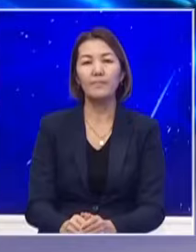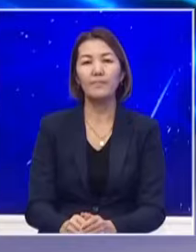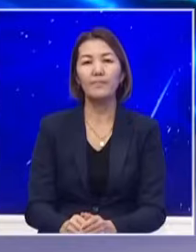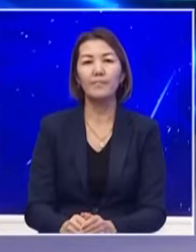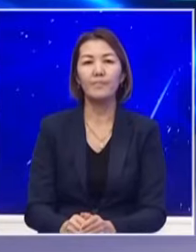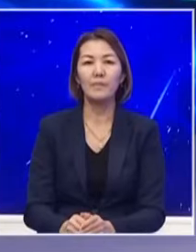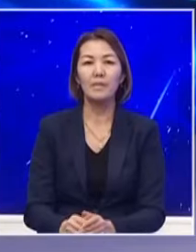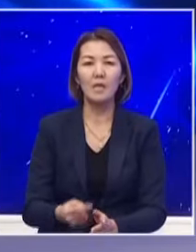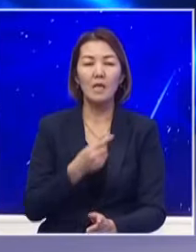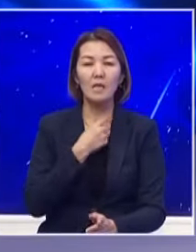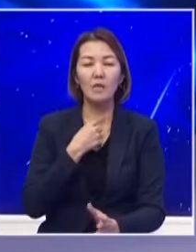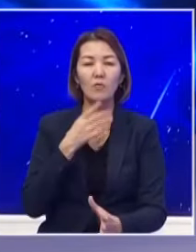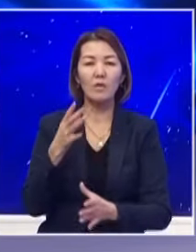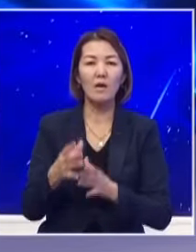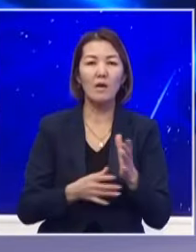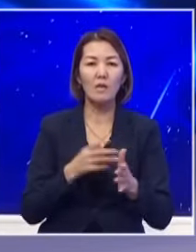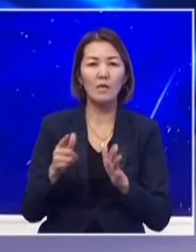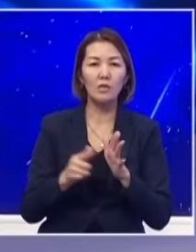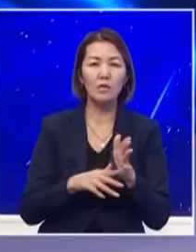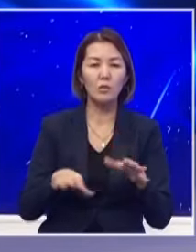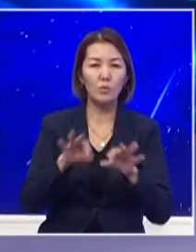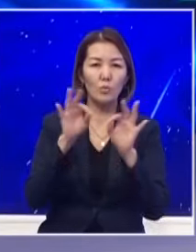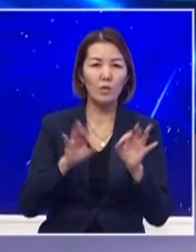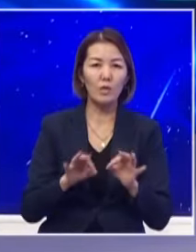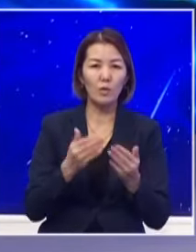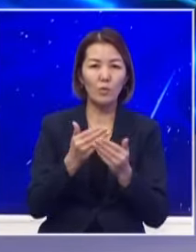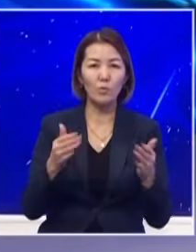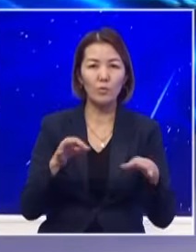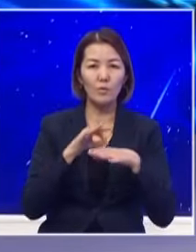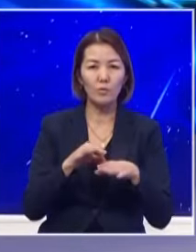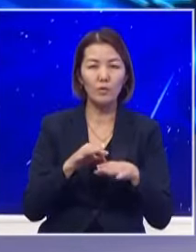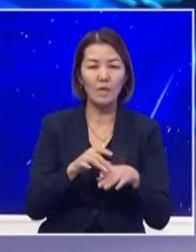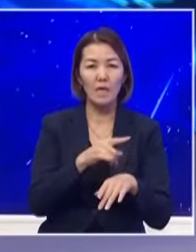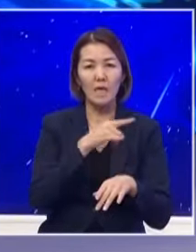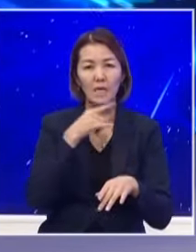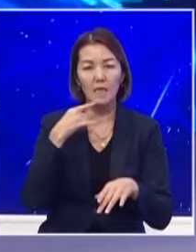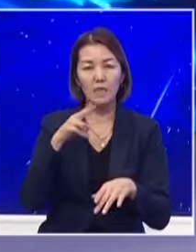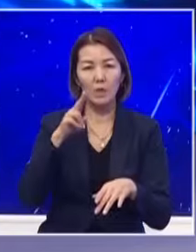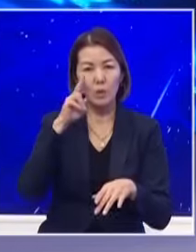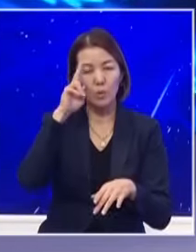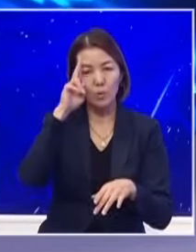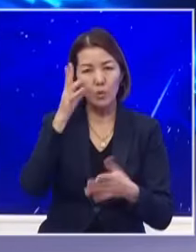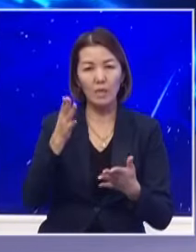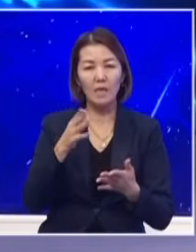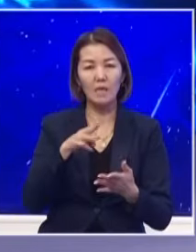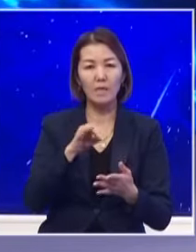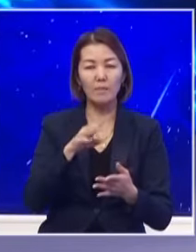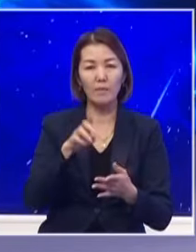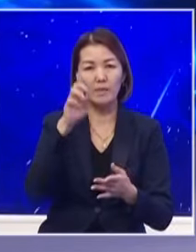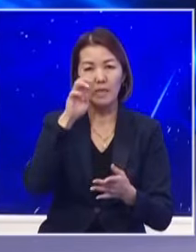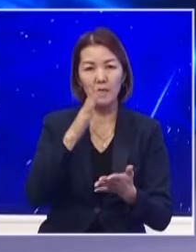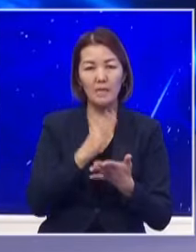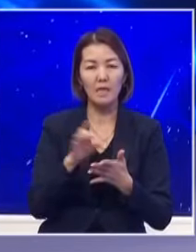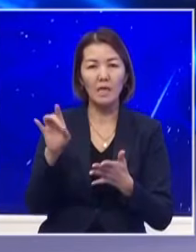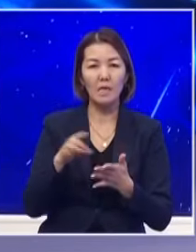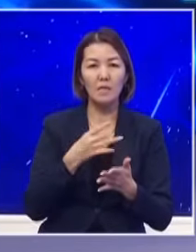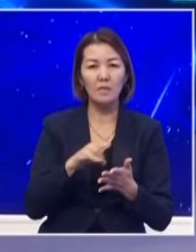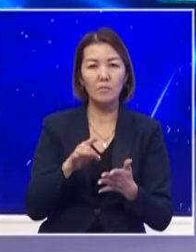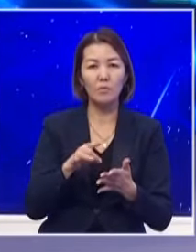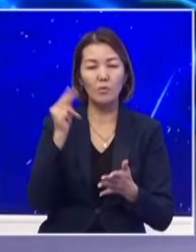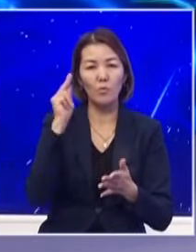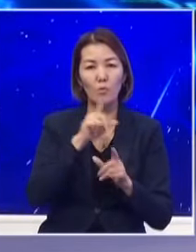Жерұйық мекен Жетісу. Талдықорғанда халықаралық Жетісу өнері көрмесі өтті. Оған Ресей, Түркия, ТМД елдері және республикалық